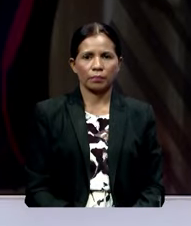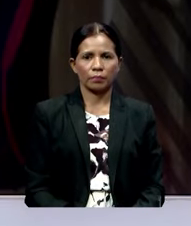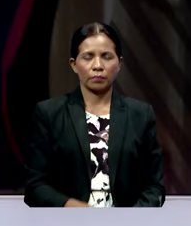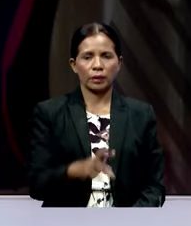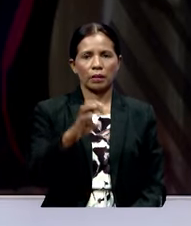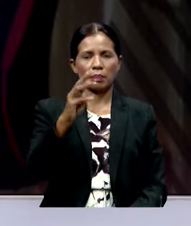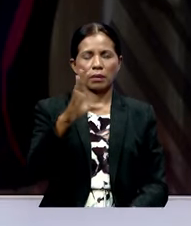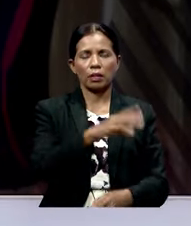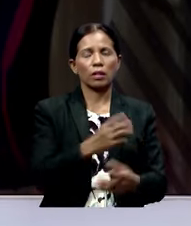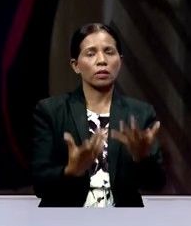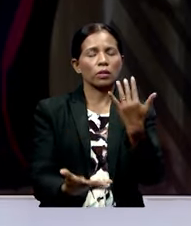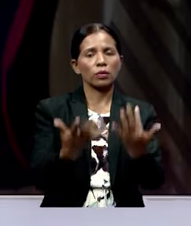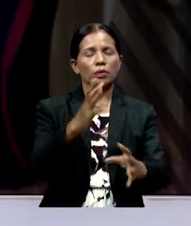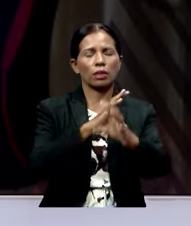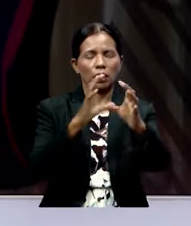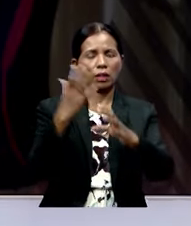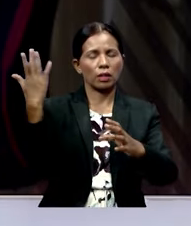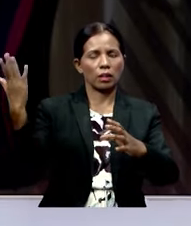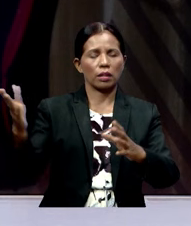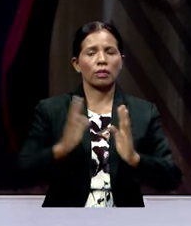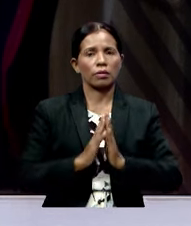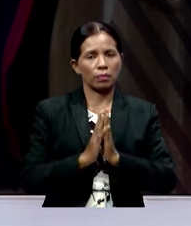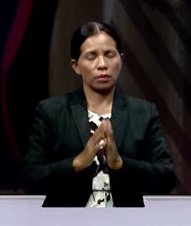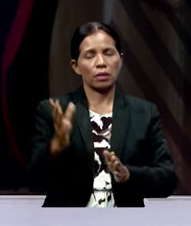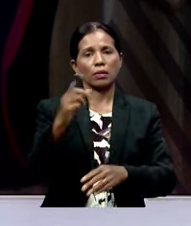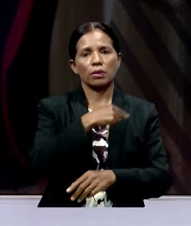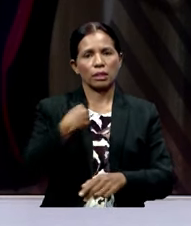Rebeldes i rësunu kamioneta ide i e frontere Myanmar në Osina.